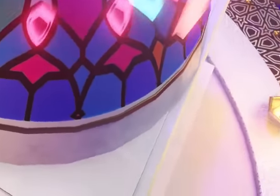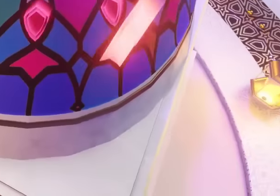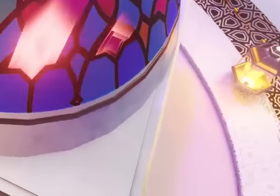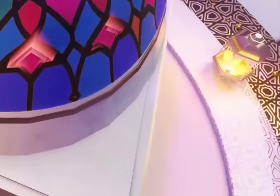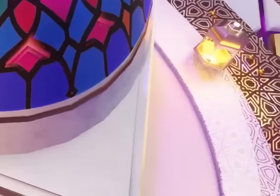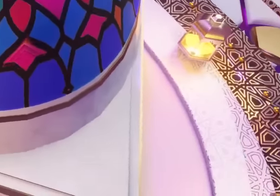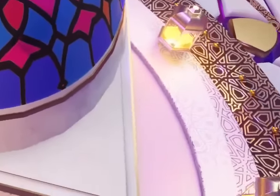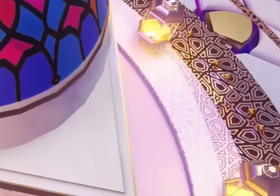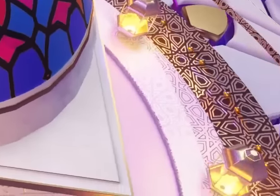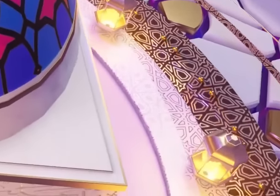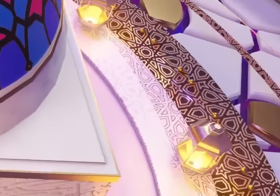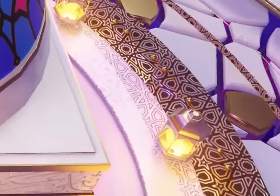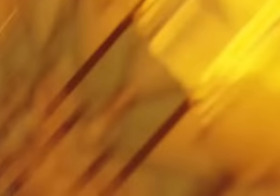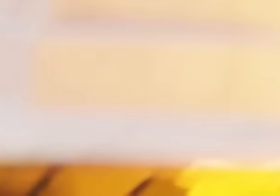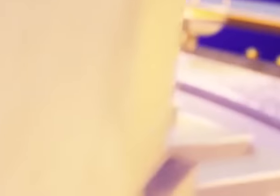يا